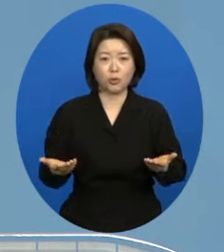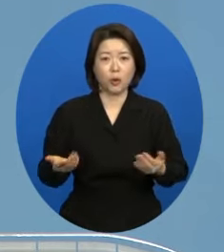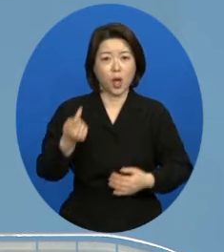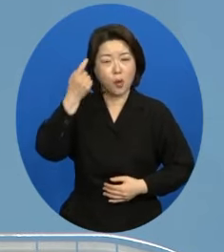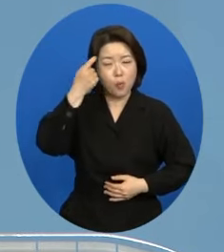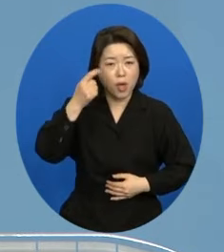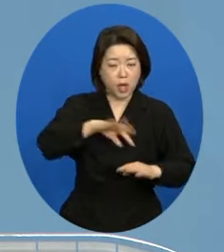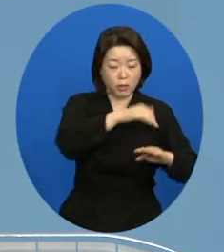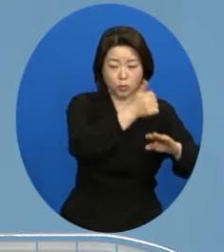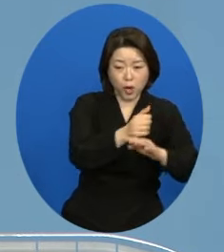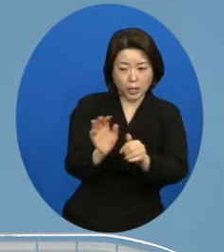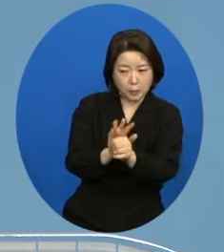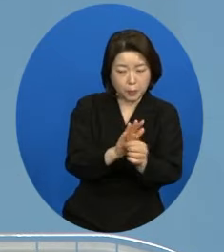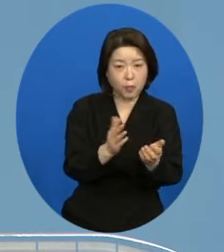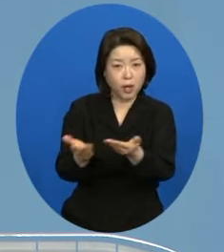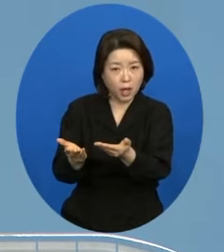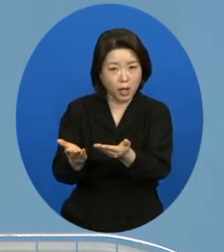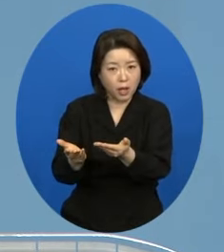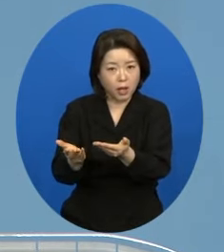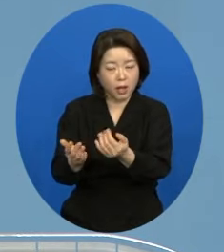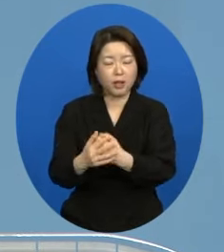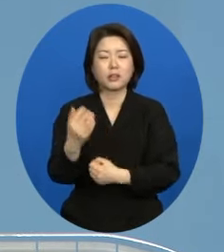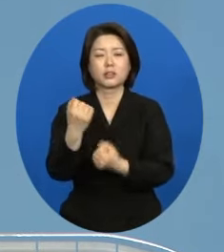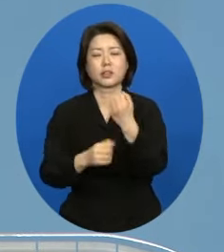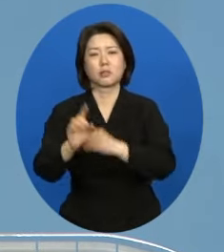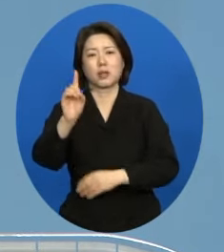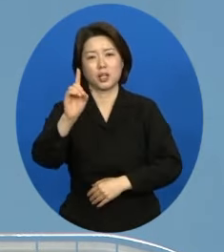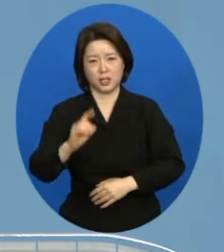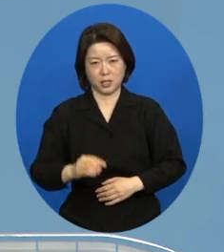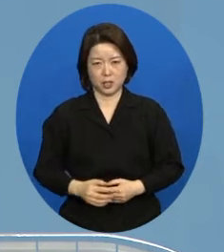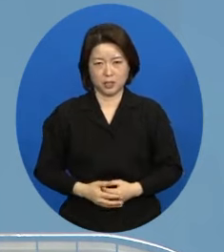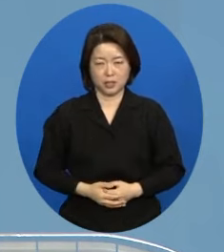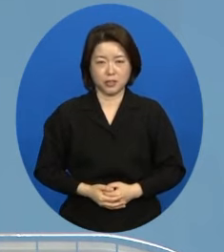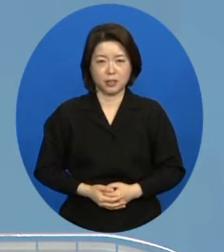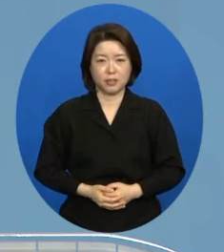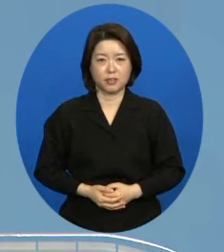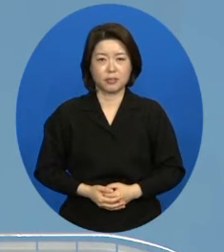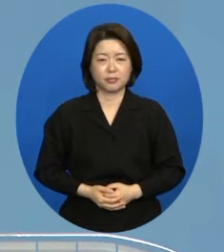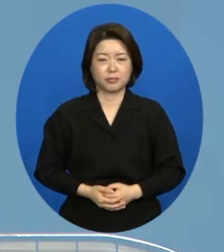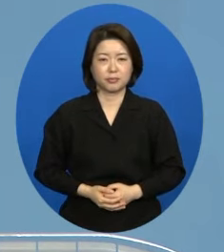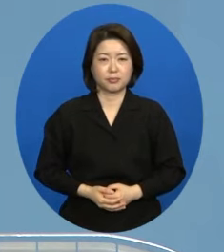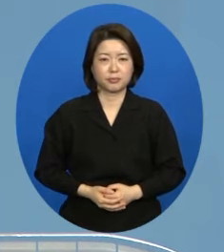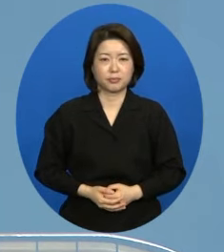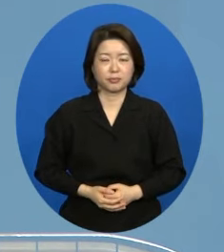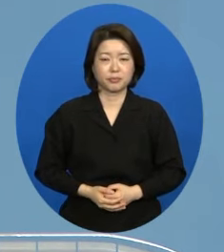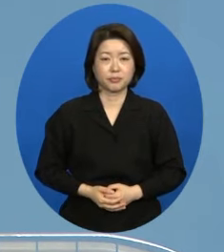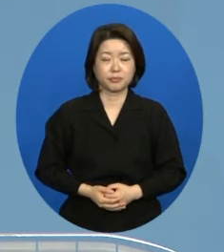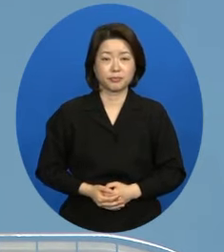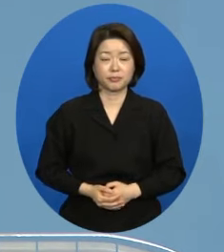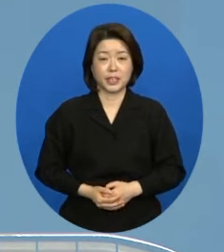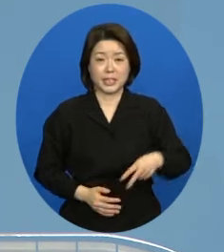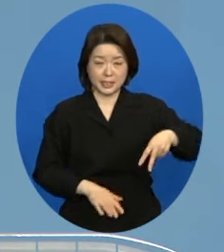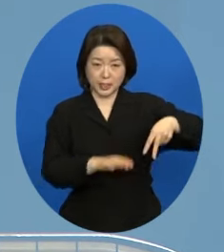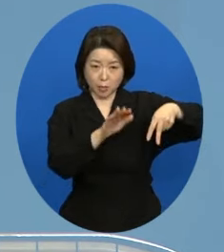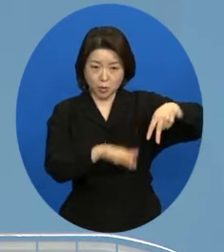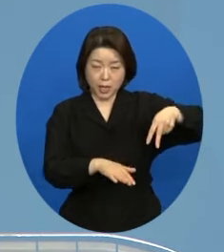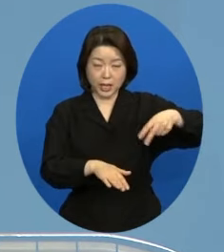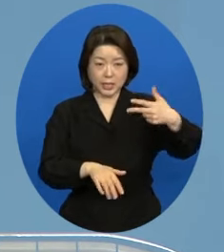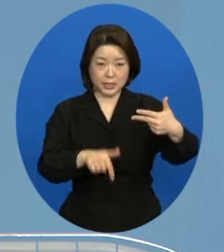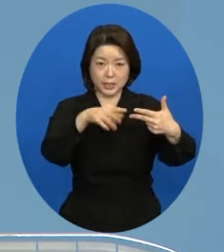왜 이렇게 됐을까 설명할 수 있는 것이 단 하나가 있어요 단 하나 사무엘 7장에 보면요